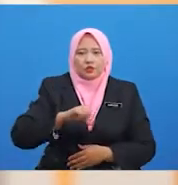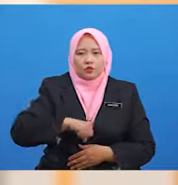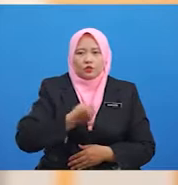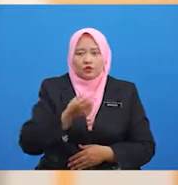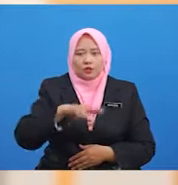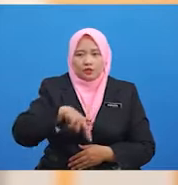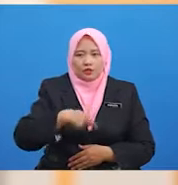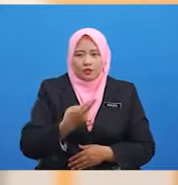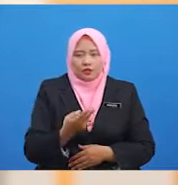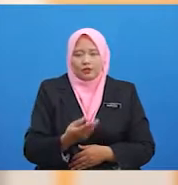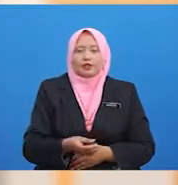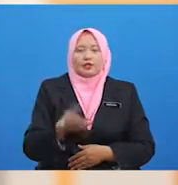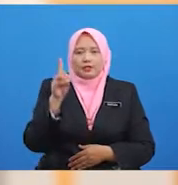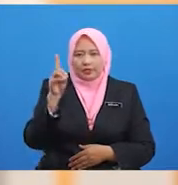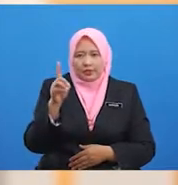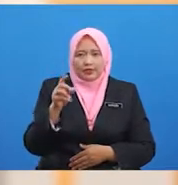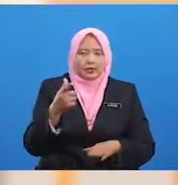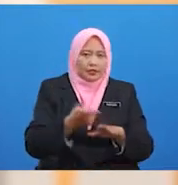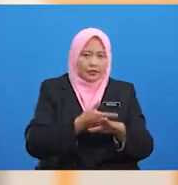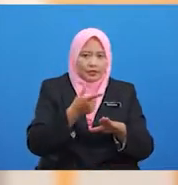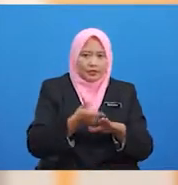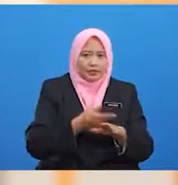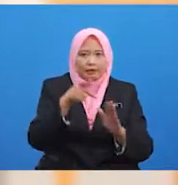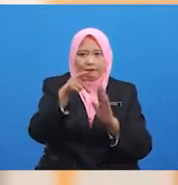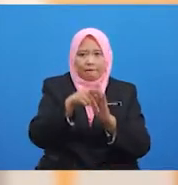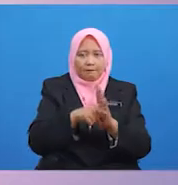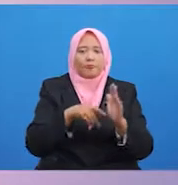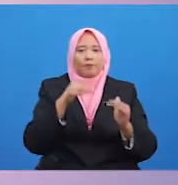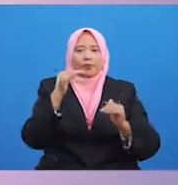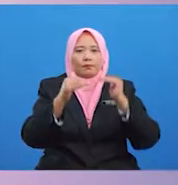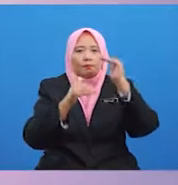bersedia? Masa bermula dari sekarang.